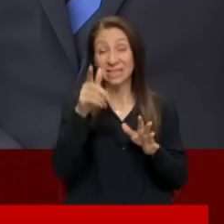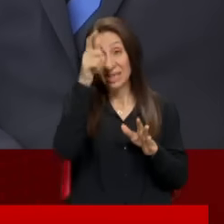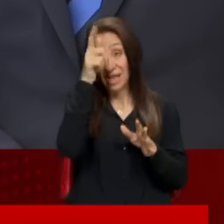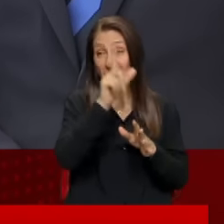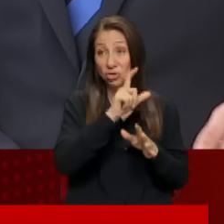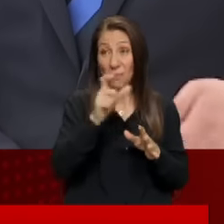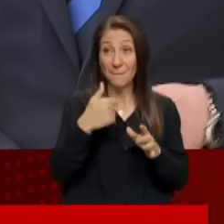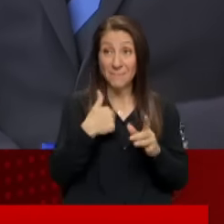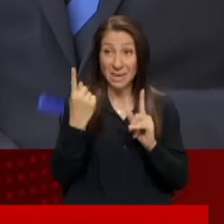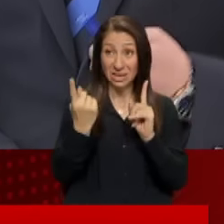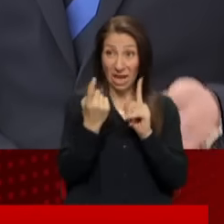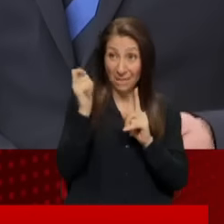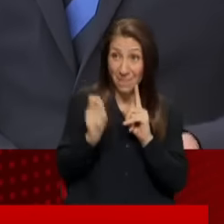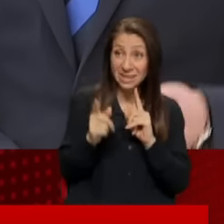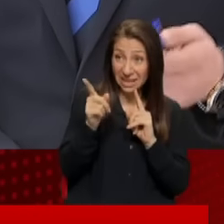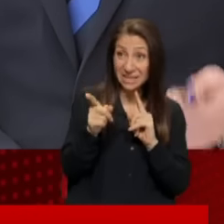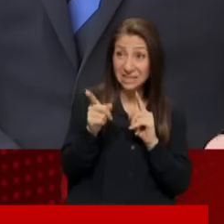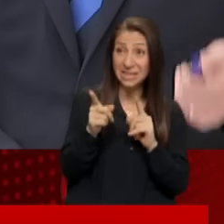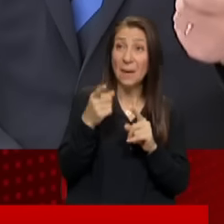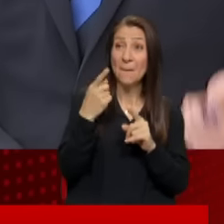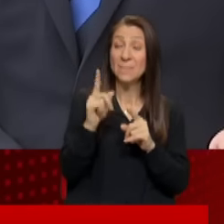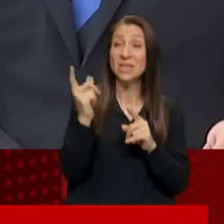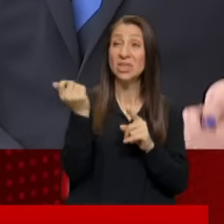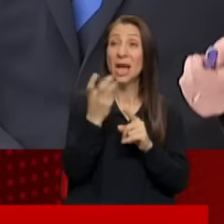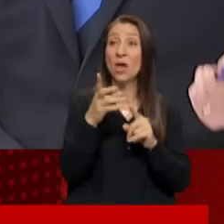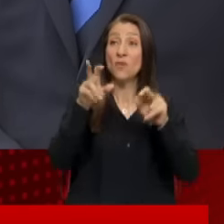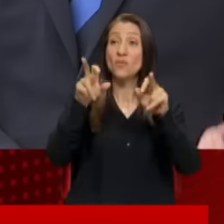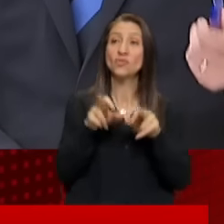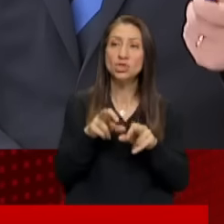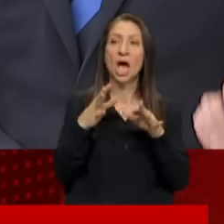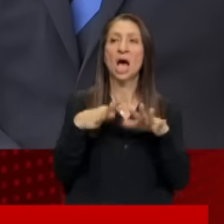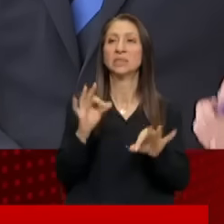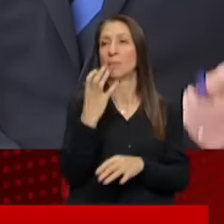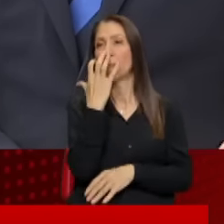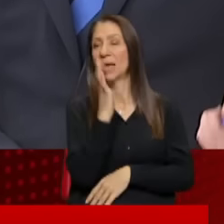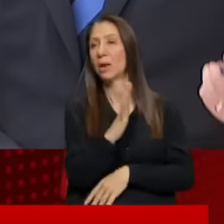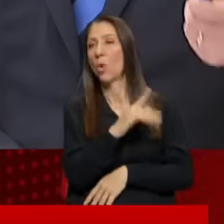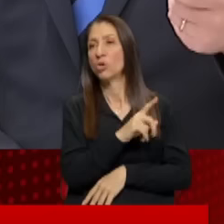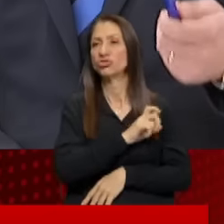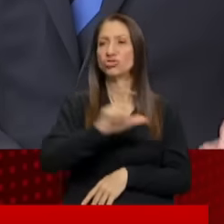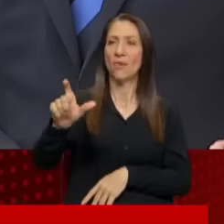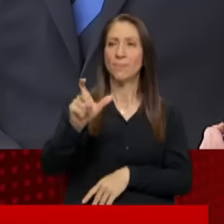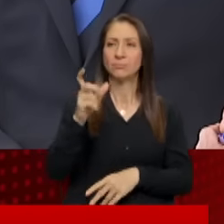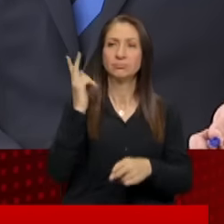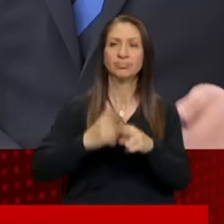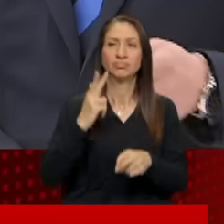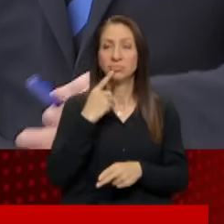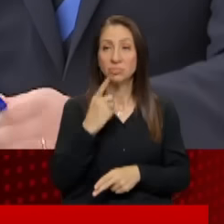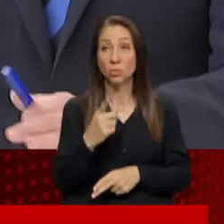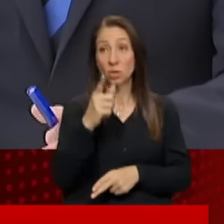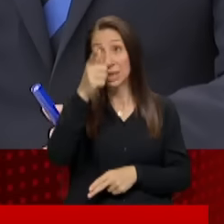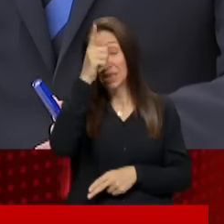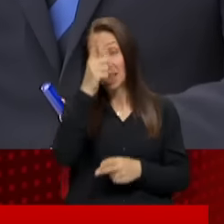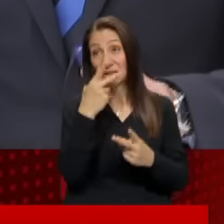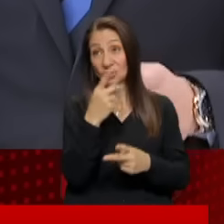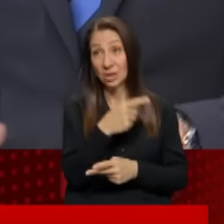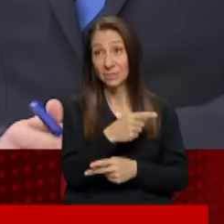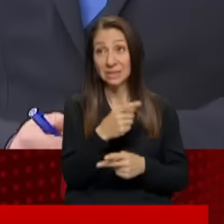cevap geldi: eğer bize bir saldırıda bulunursanız 1000 tane füzemiz ateşlenmeye hazır, anında size karşılık veririz diye. Yani bu İran'ın